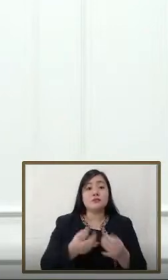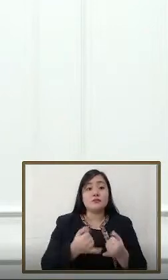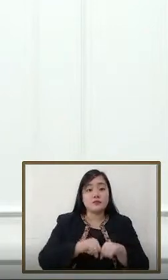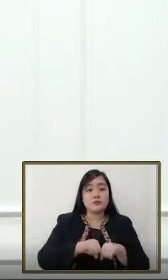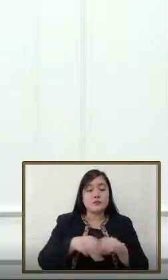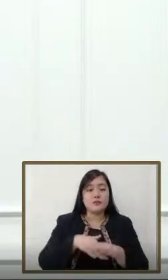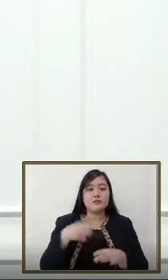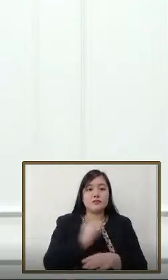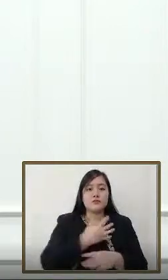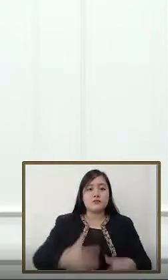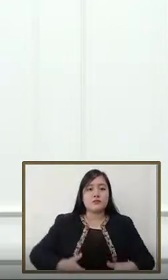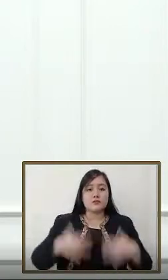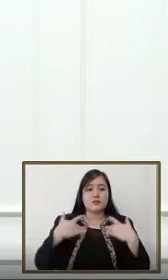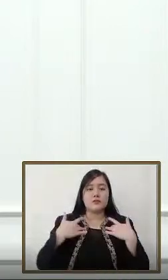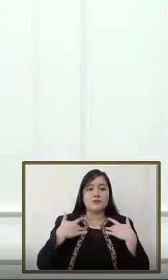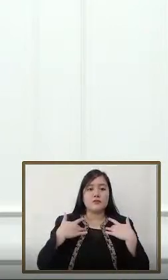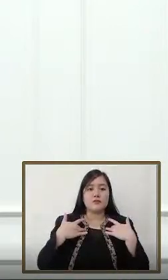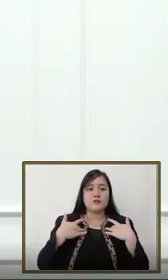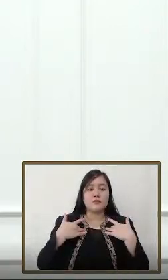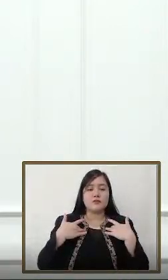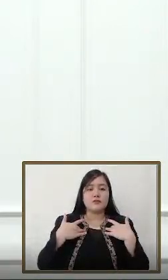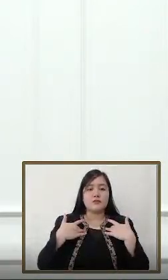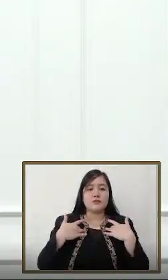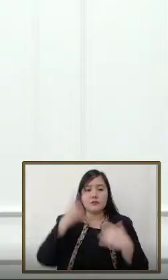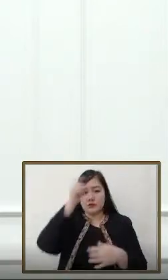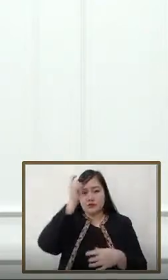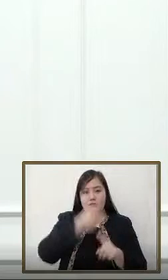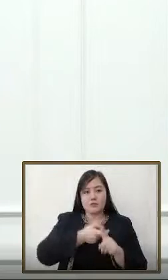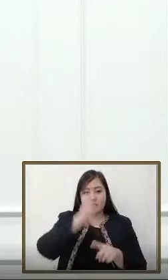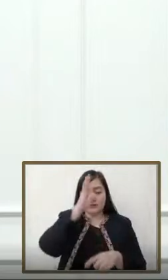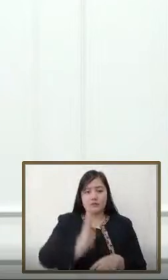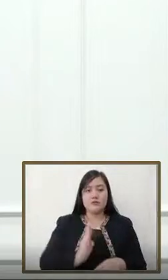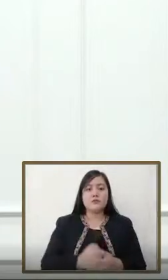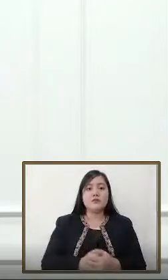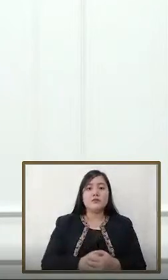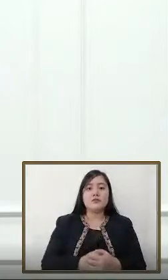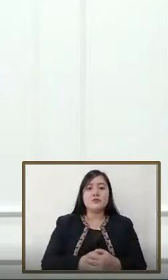Yung wisdom from God. Kapatid, wala na sana ngayong mga